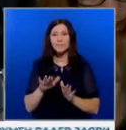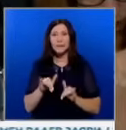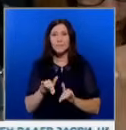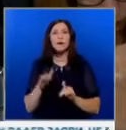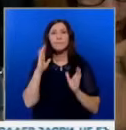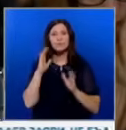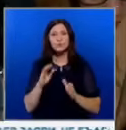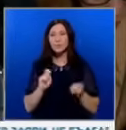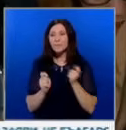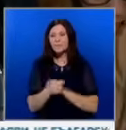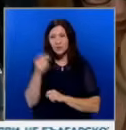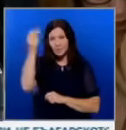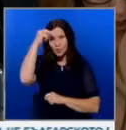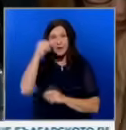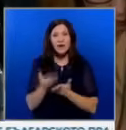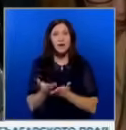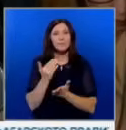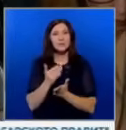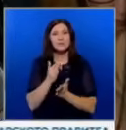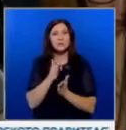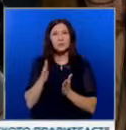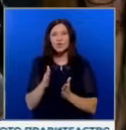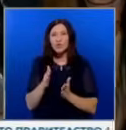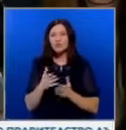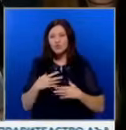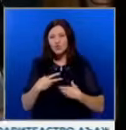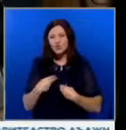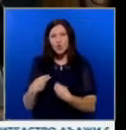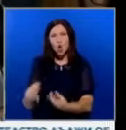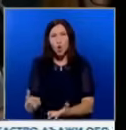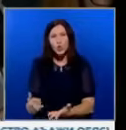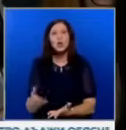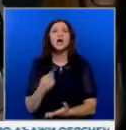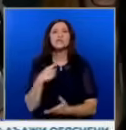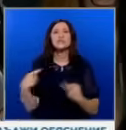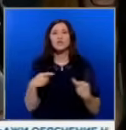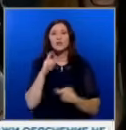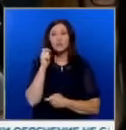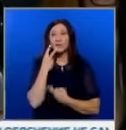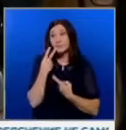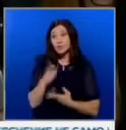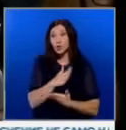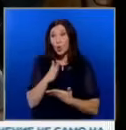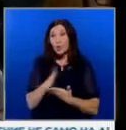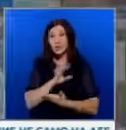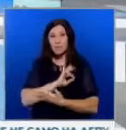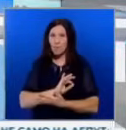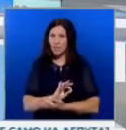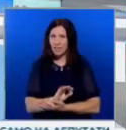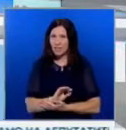в безсрочен донор за войната в Украина. Забележете, до крайна победа.